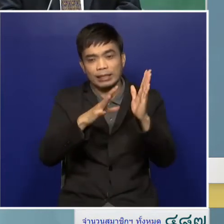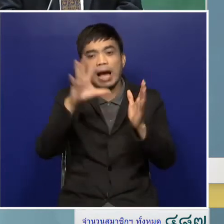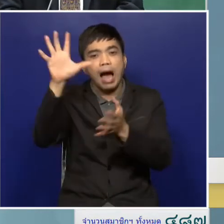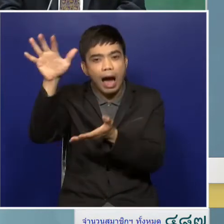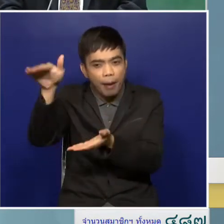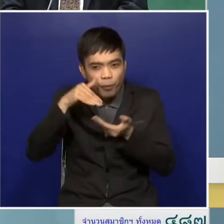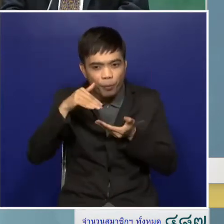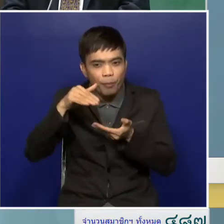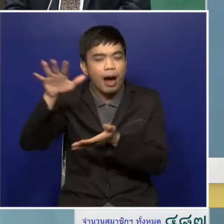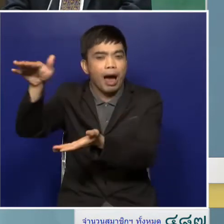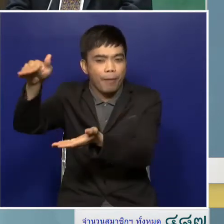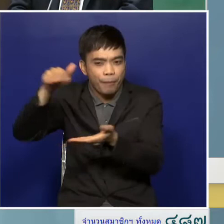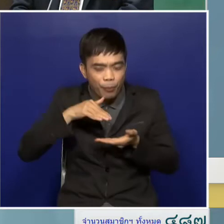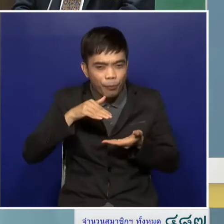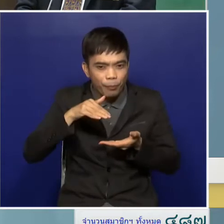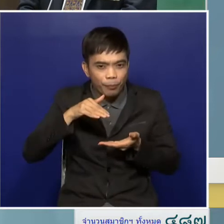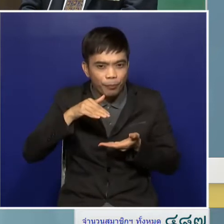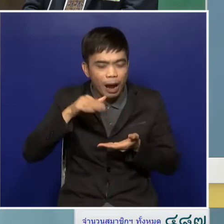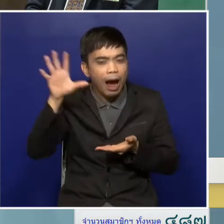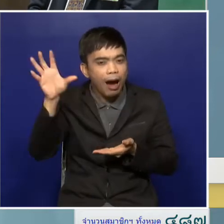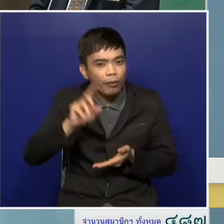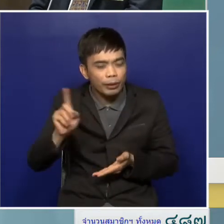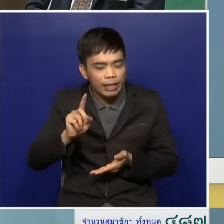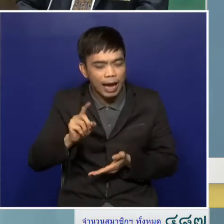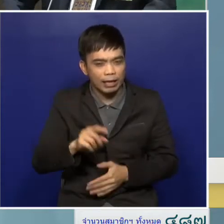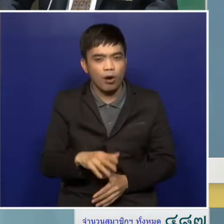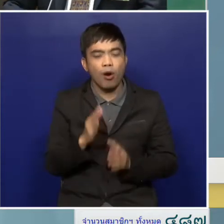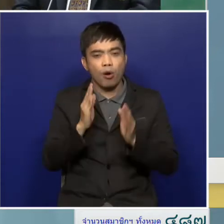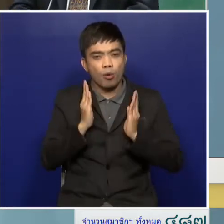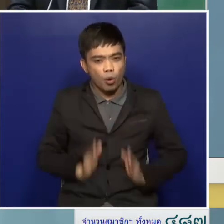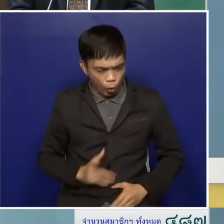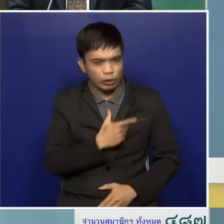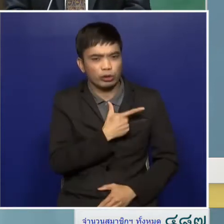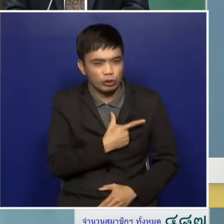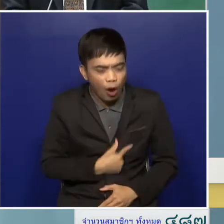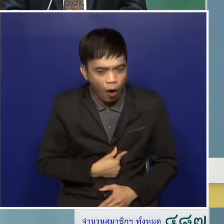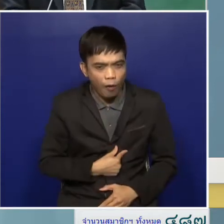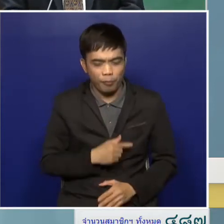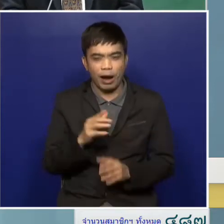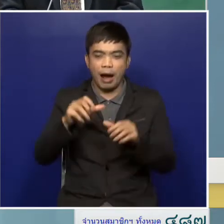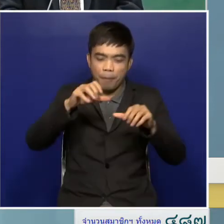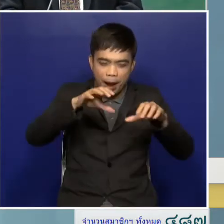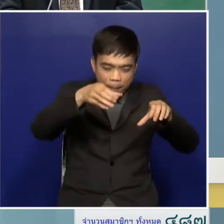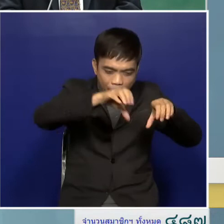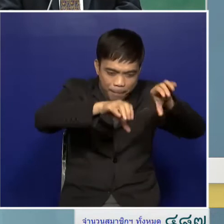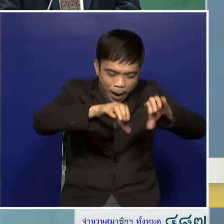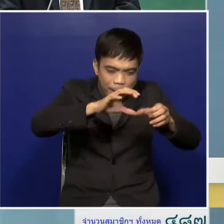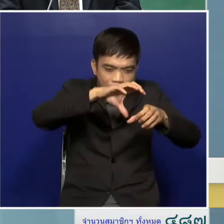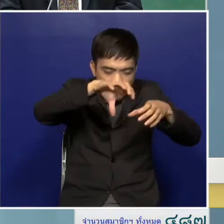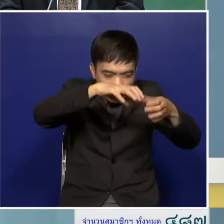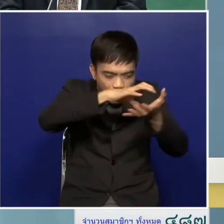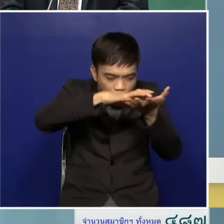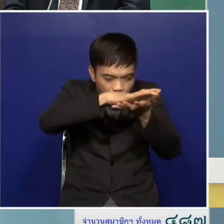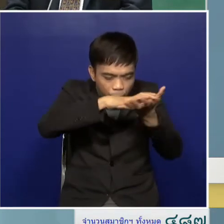พืชที่มีการได้รับความนิยมในการเป็นศาลชั้นต้นสำหรับเราเยาวชนที่ผมก็นำ